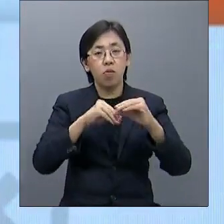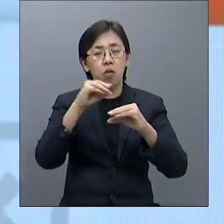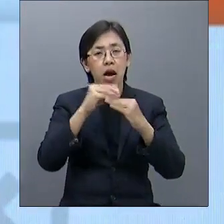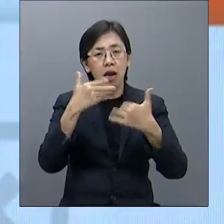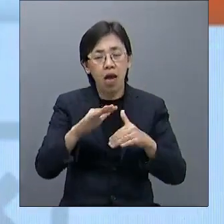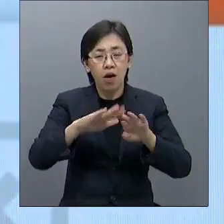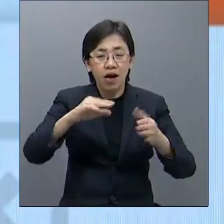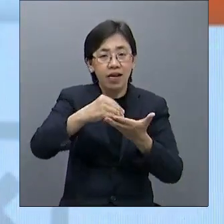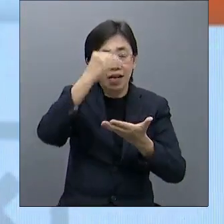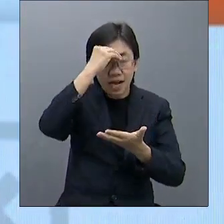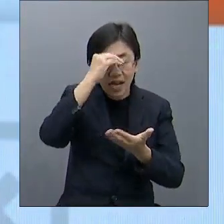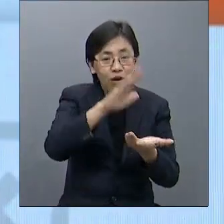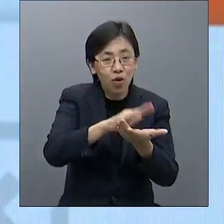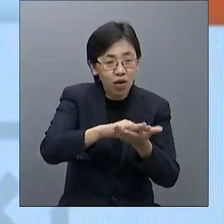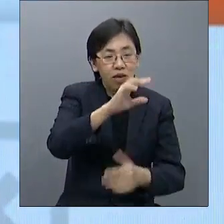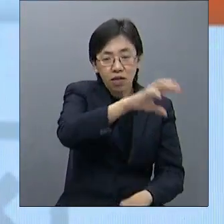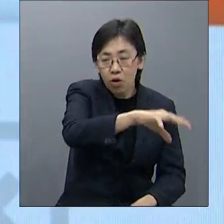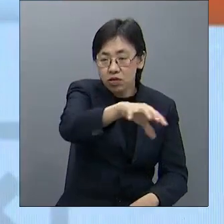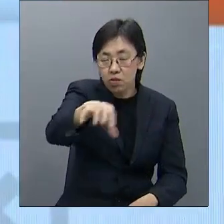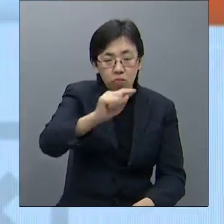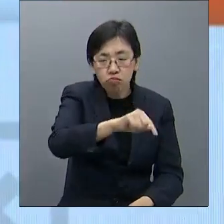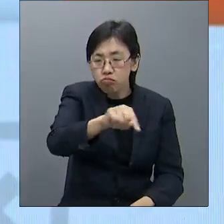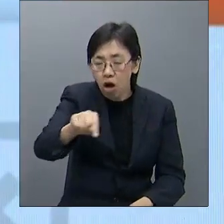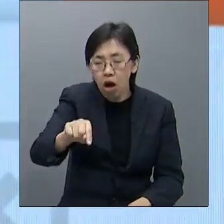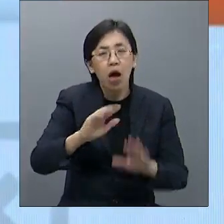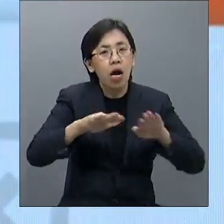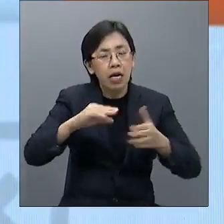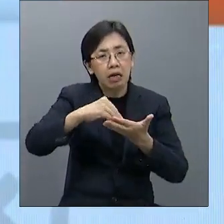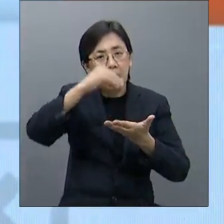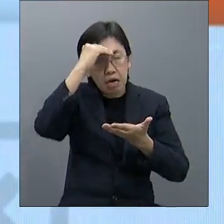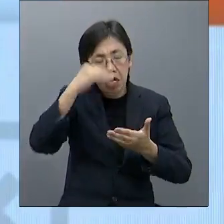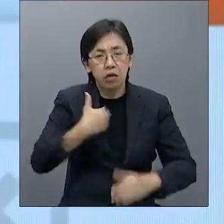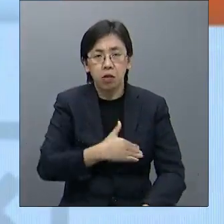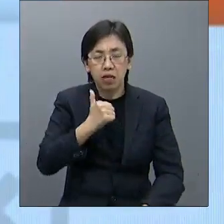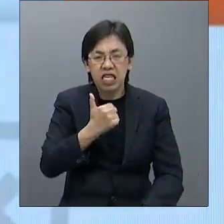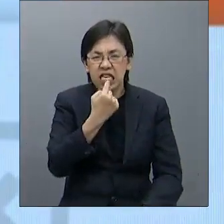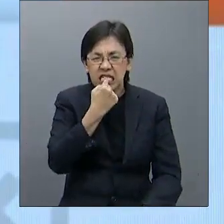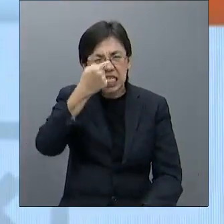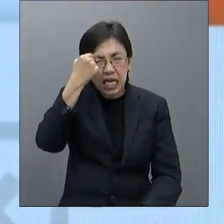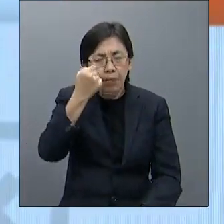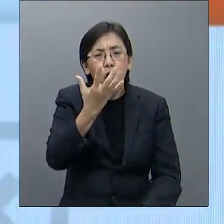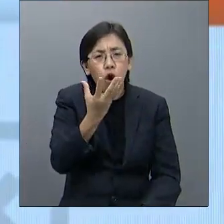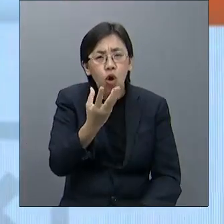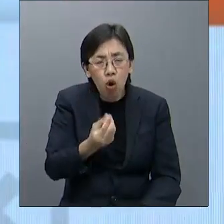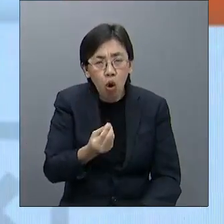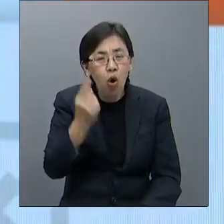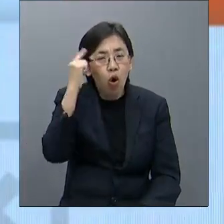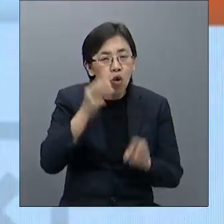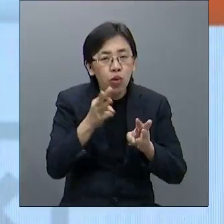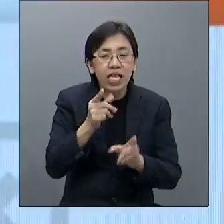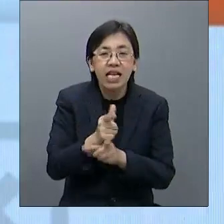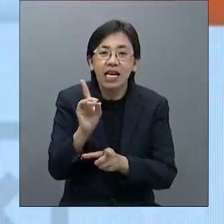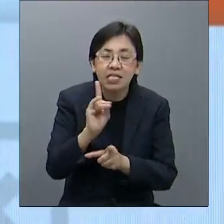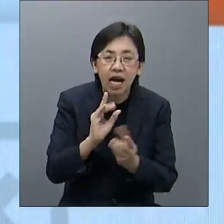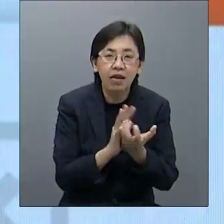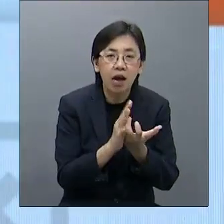น้องๆในโรงเรียนแต่ละโรงเรียนเนี่ยก็มีสุขภาพที่ดีเพิ่มขึ้นฟันผุน้อยลงแถมยังเรียนรู้วิธีการปลูกผักเลี้ยงสัตว์แล้วก็ออกก